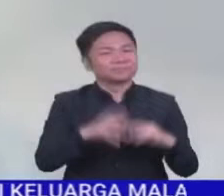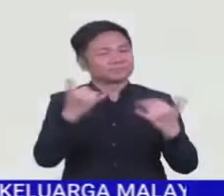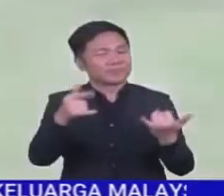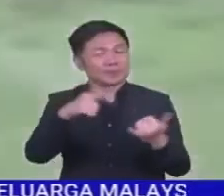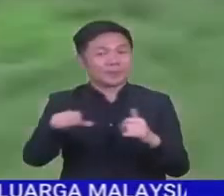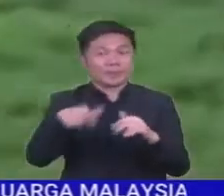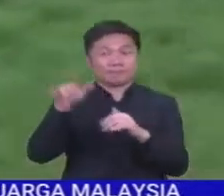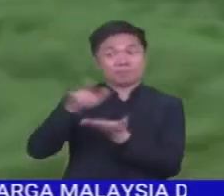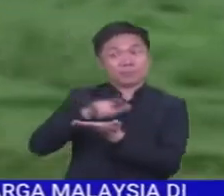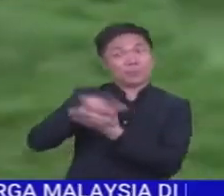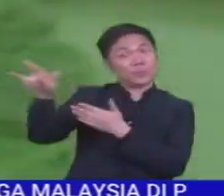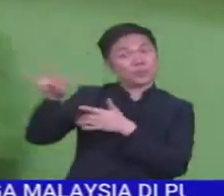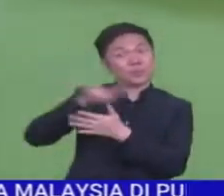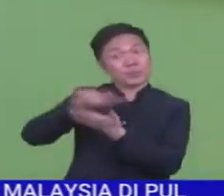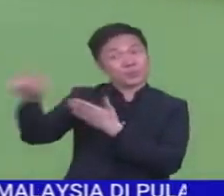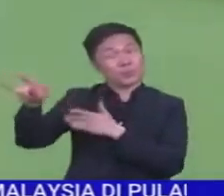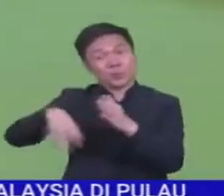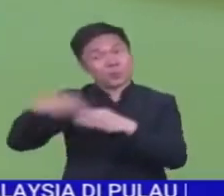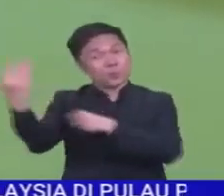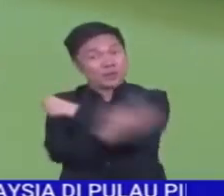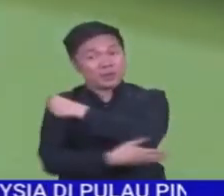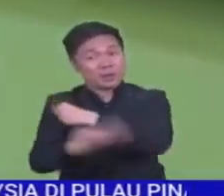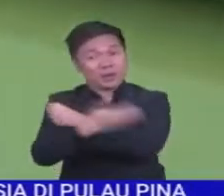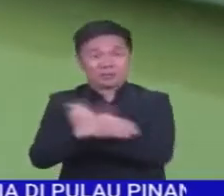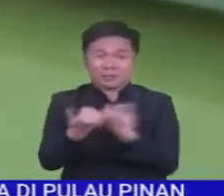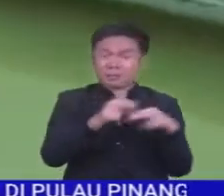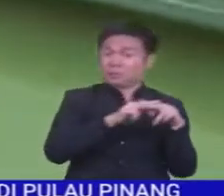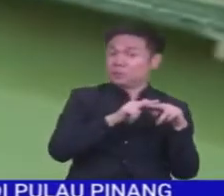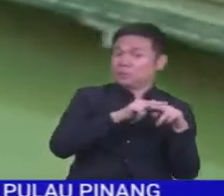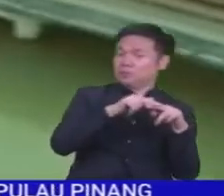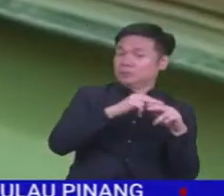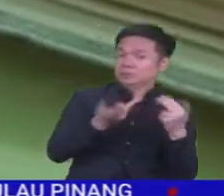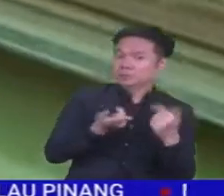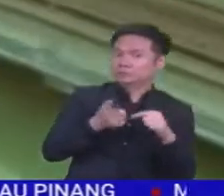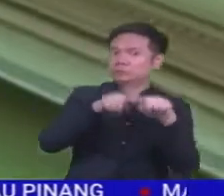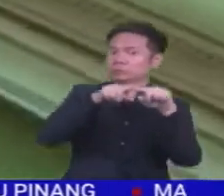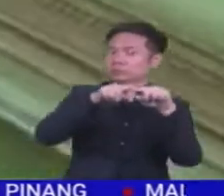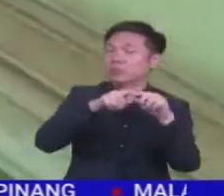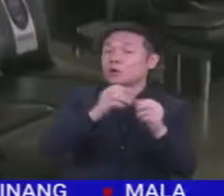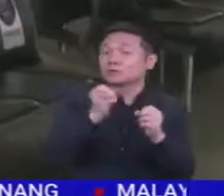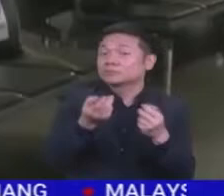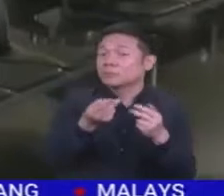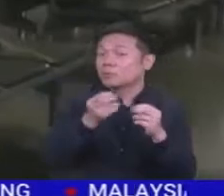pembukaan laluan antarabangsa, penumpang ERL menyaksikan peningkatan 10%.